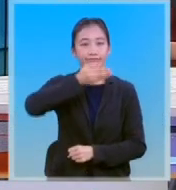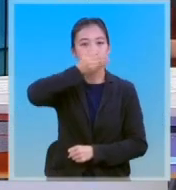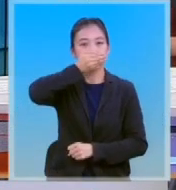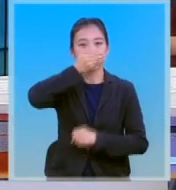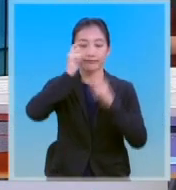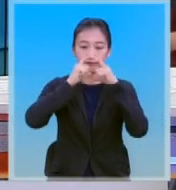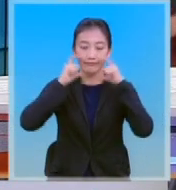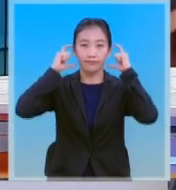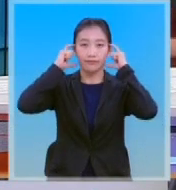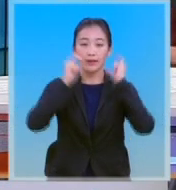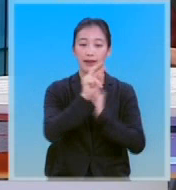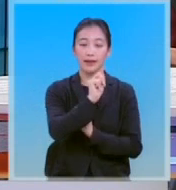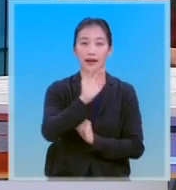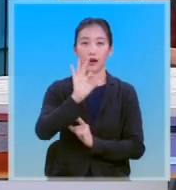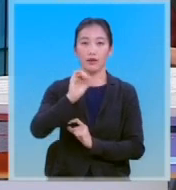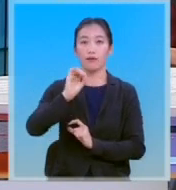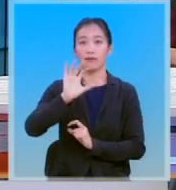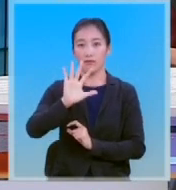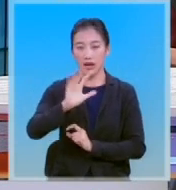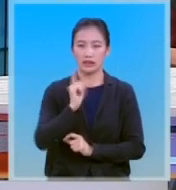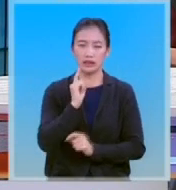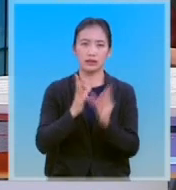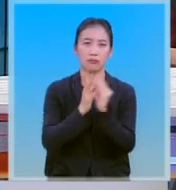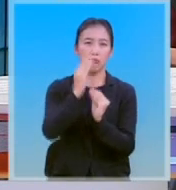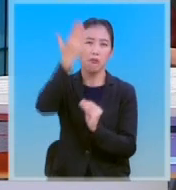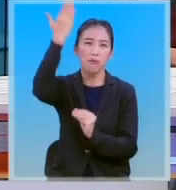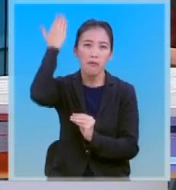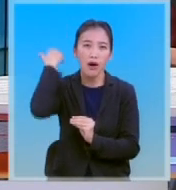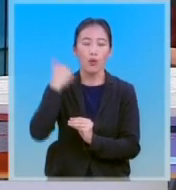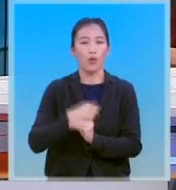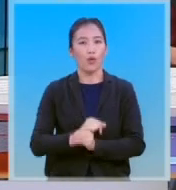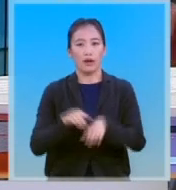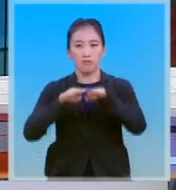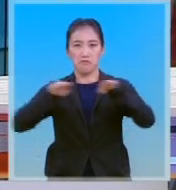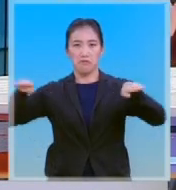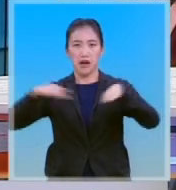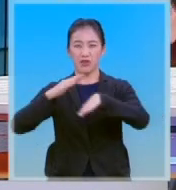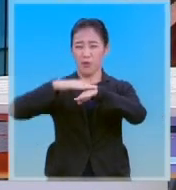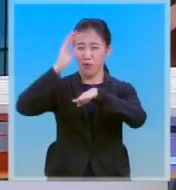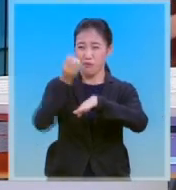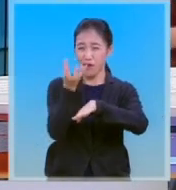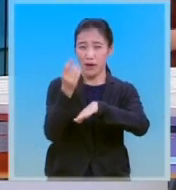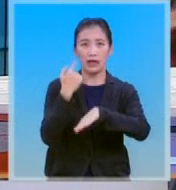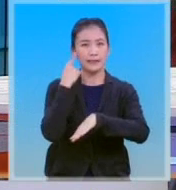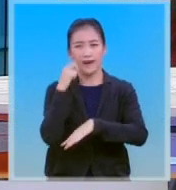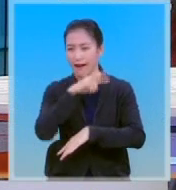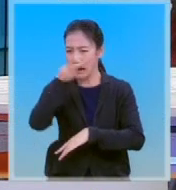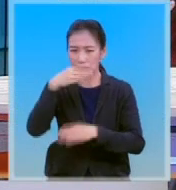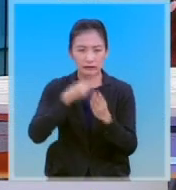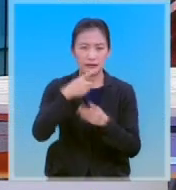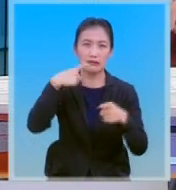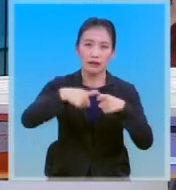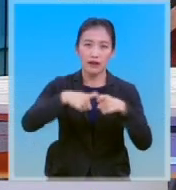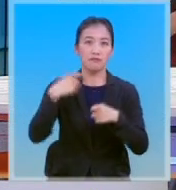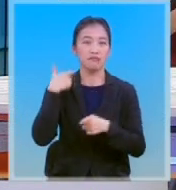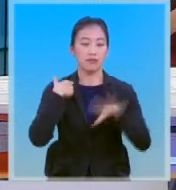ที่ผ่านมาตอนที่ค่าฝุ่นเกินมากๆเนี่ยหลายคนบอกหาซื้อไม่ได้ ขาดตลาดไปเลย ขาดตลาดไปเลยก็มีหลายหน่วยงานนะคะทั้งเอามาแจกแล้วก็สั่งการ